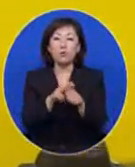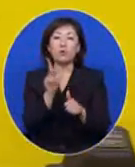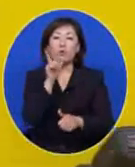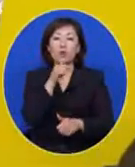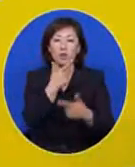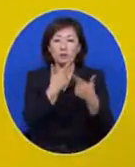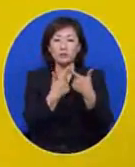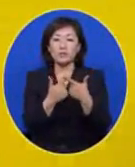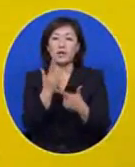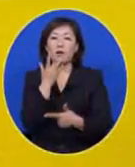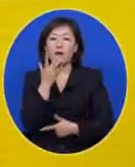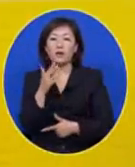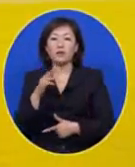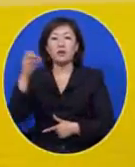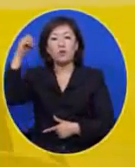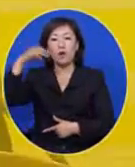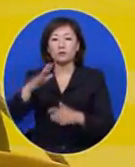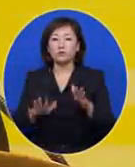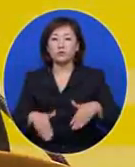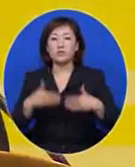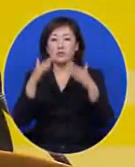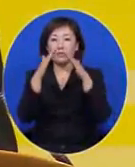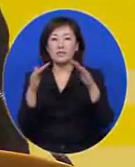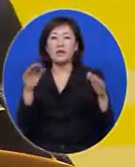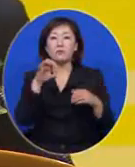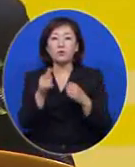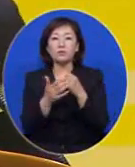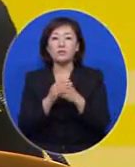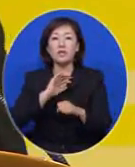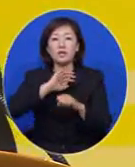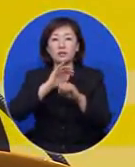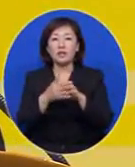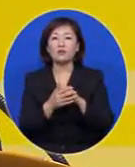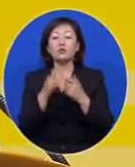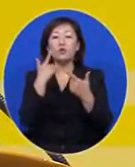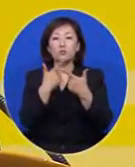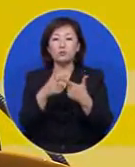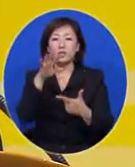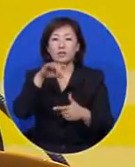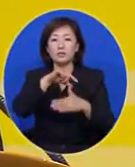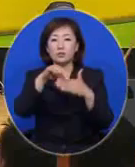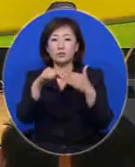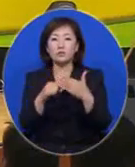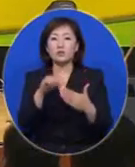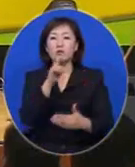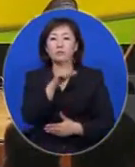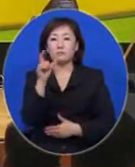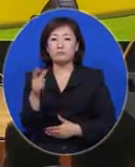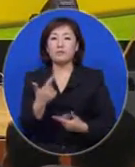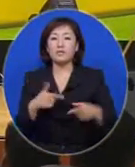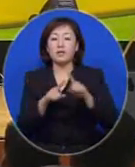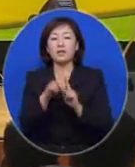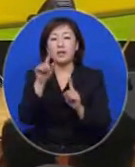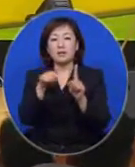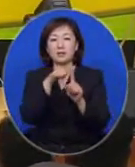부산, 화요일은 광주 전남, 수요일은 대구 경북 순으로 지역 순회 대의원 투표를